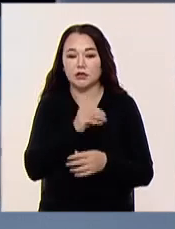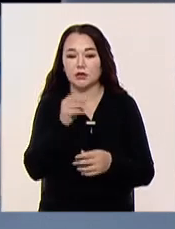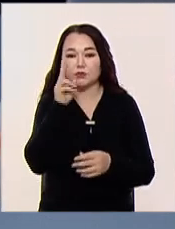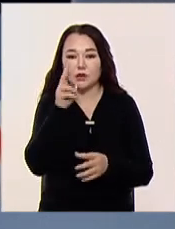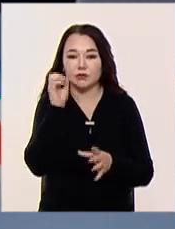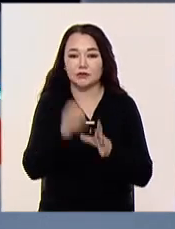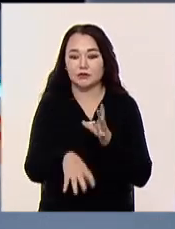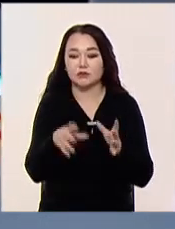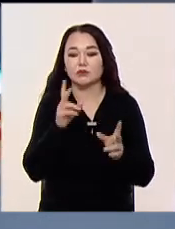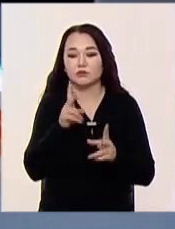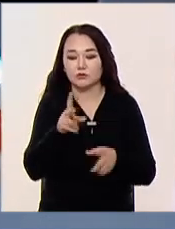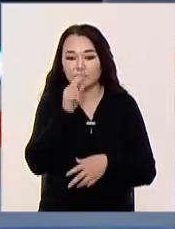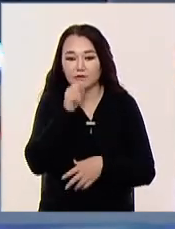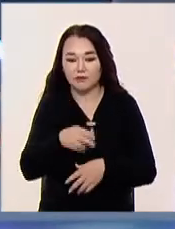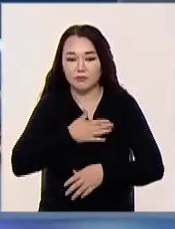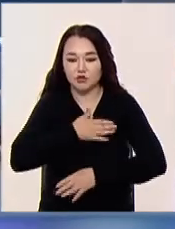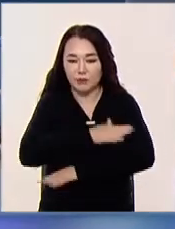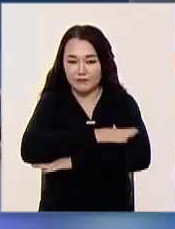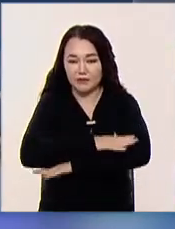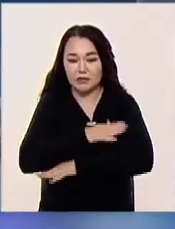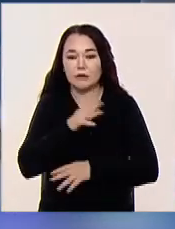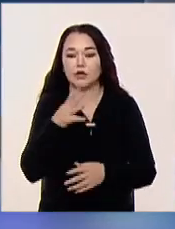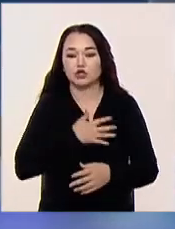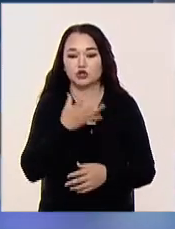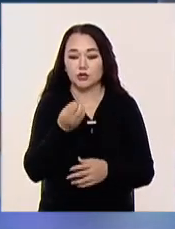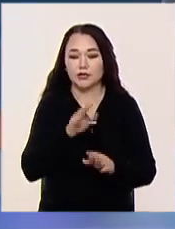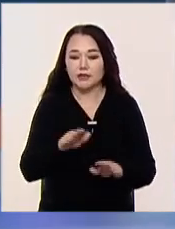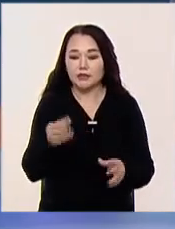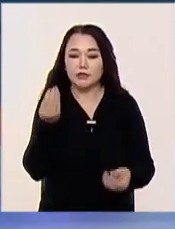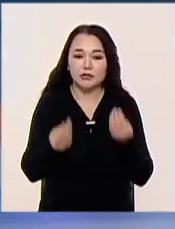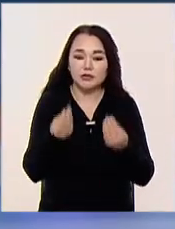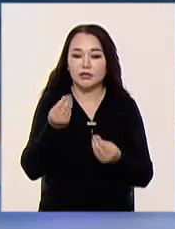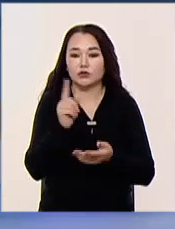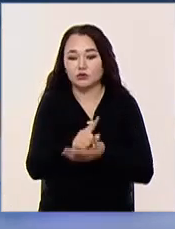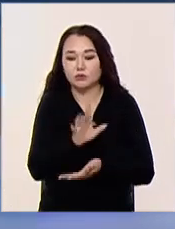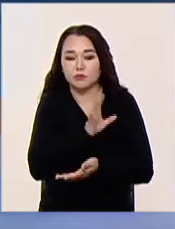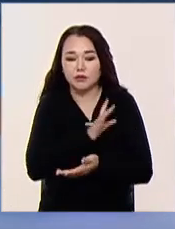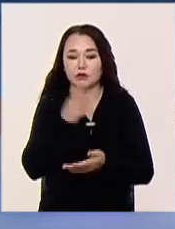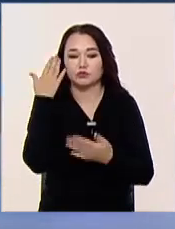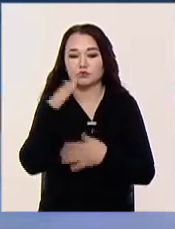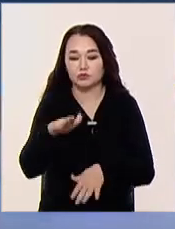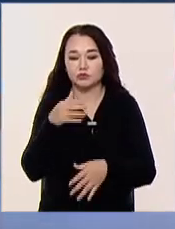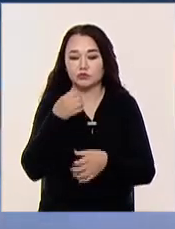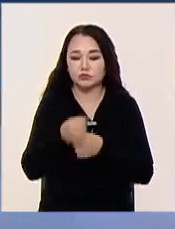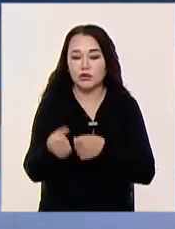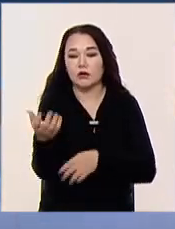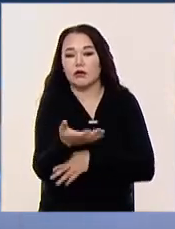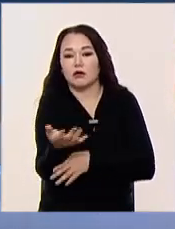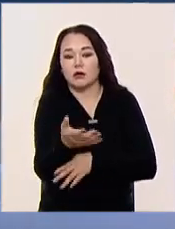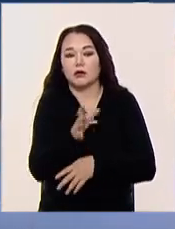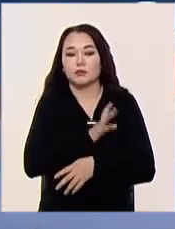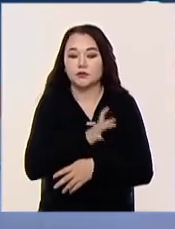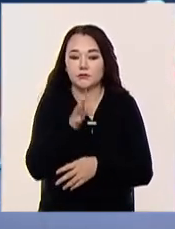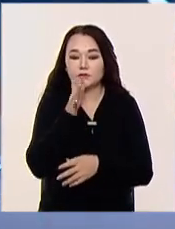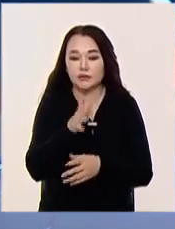батыратындай күйімізге кім кінәлі? Тағы бір балаларымыздың бала болып ойнайтын шағында елдің аяғының астында қайыр тілеп отыратындай